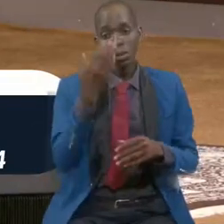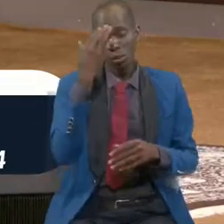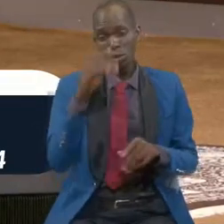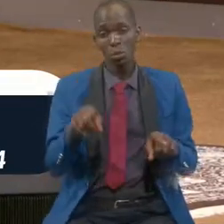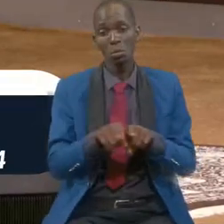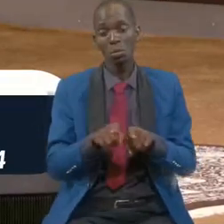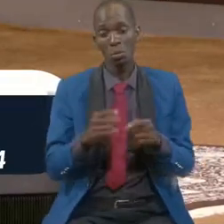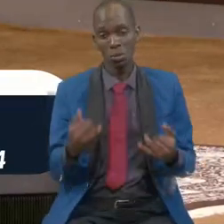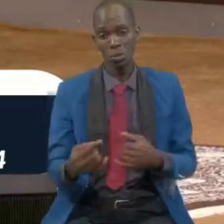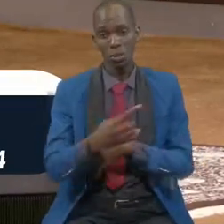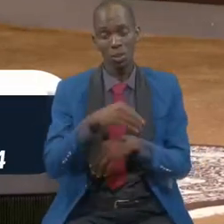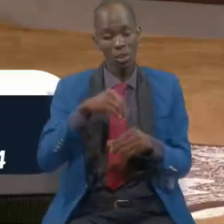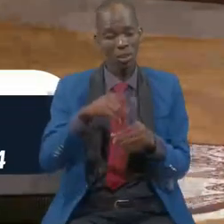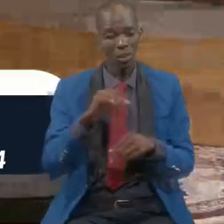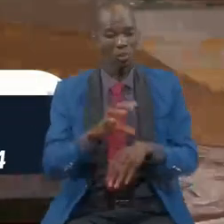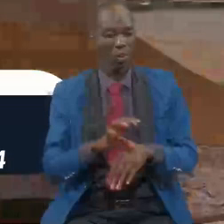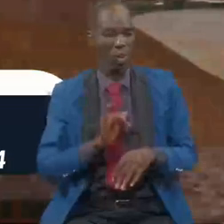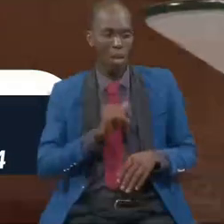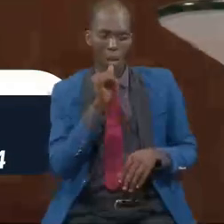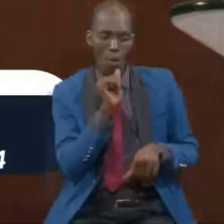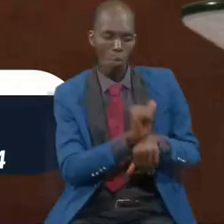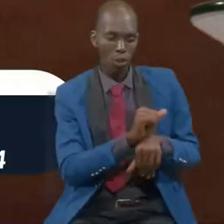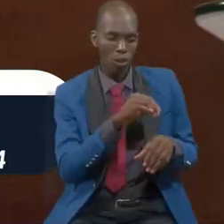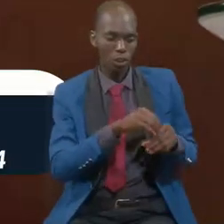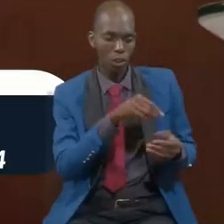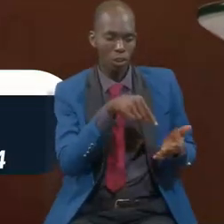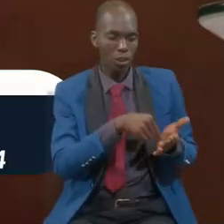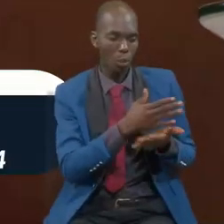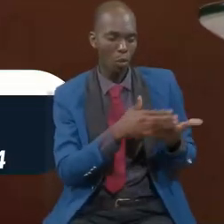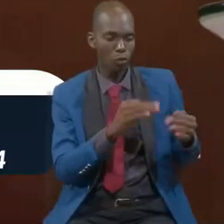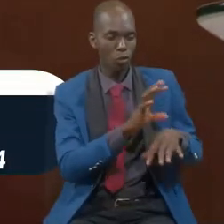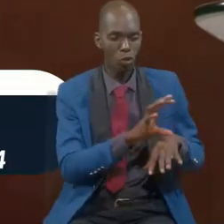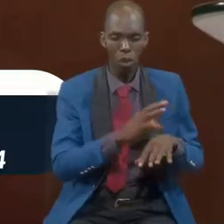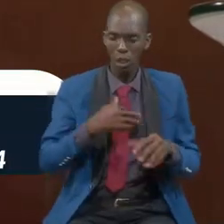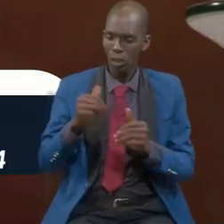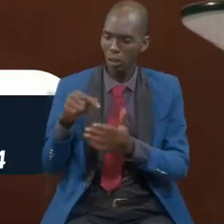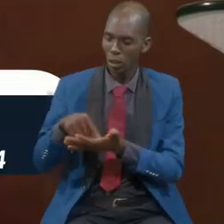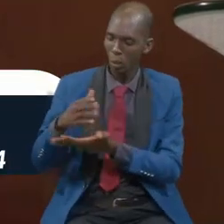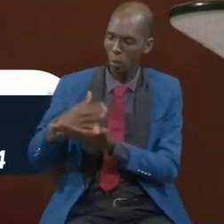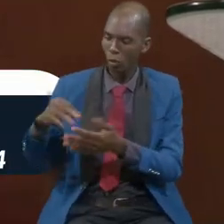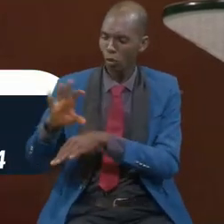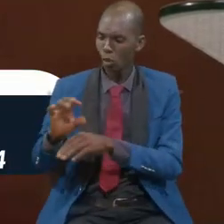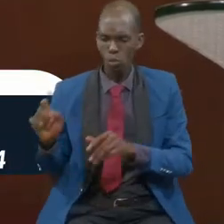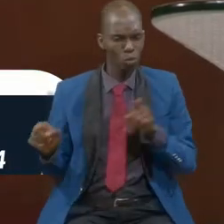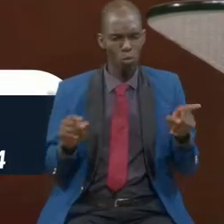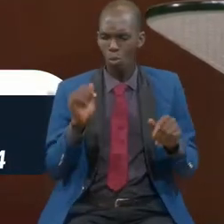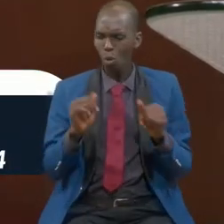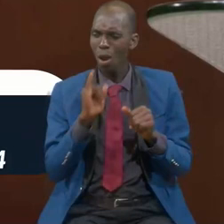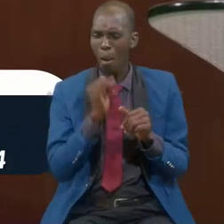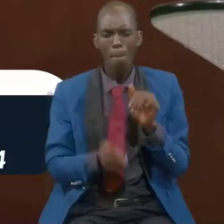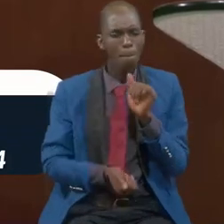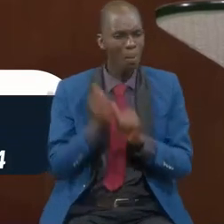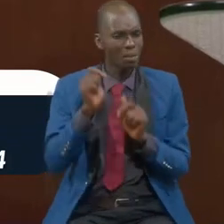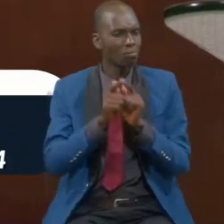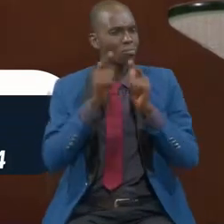je suis dans cette session de l'église, dans l'autre section de l'église, quelle est la plus